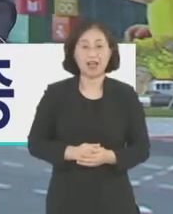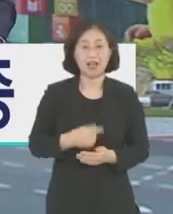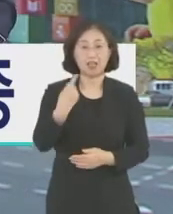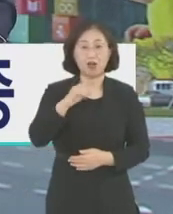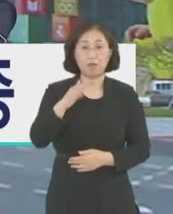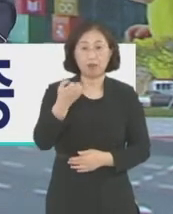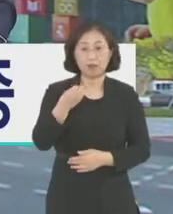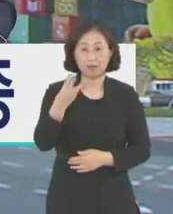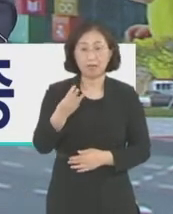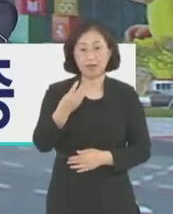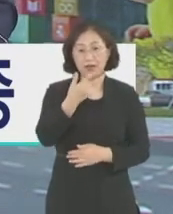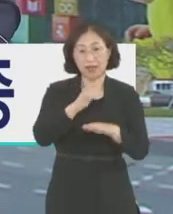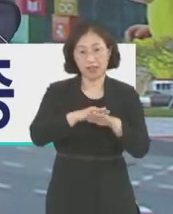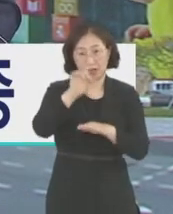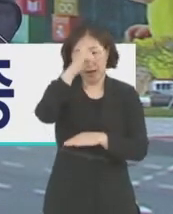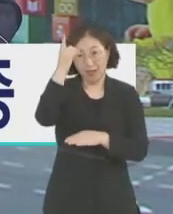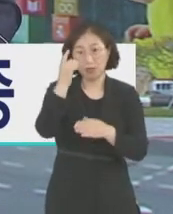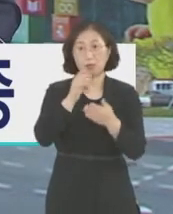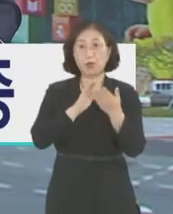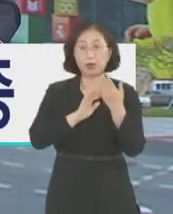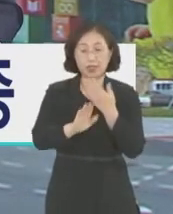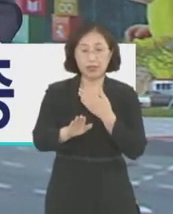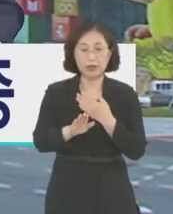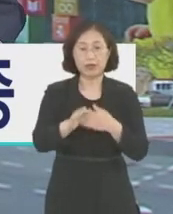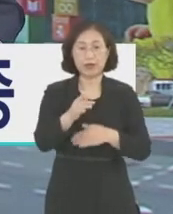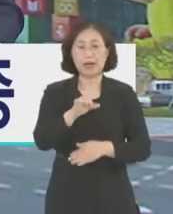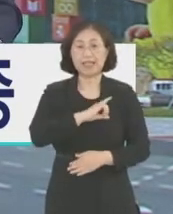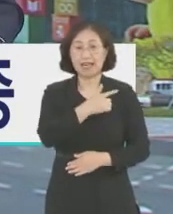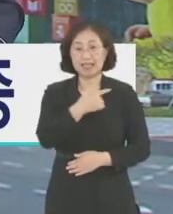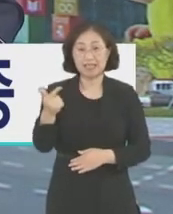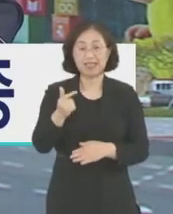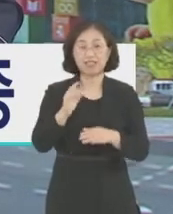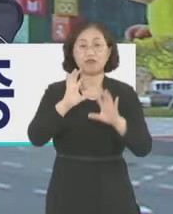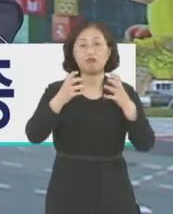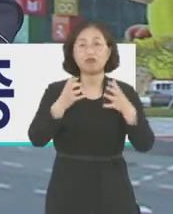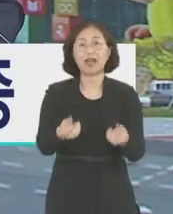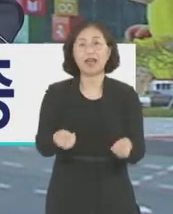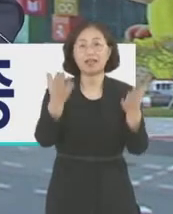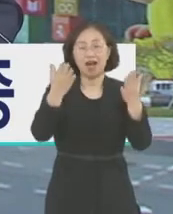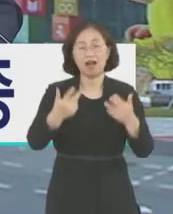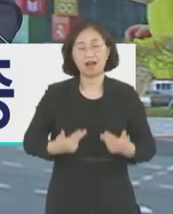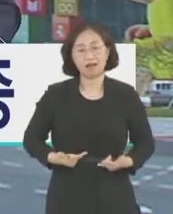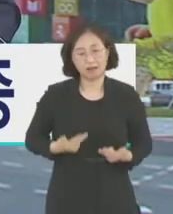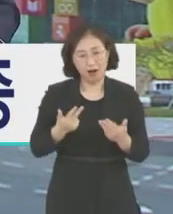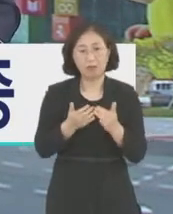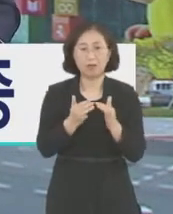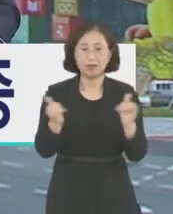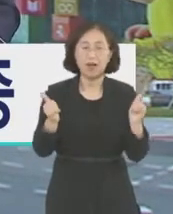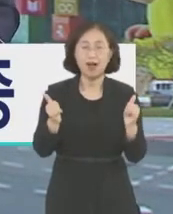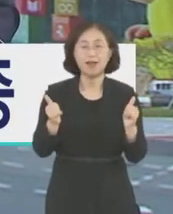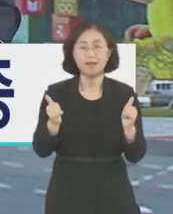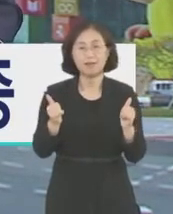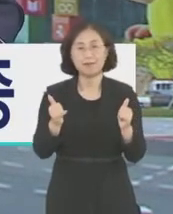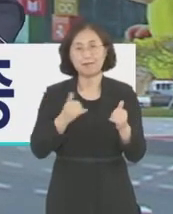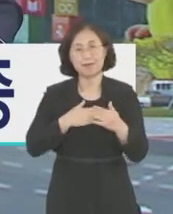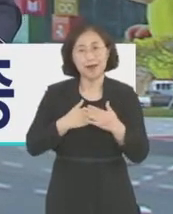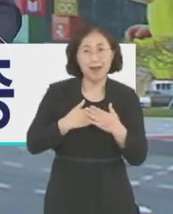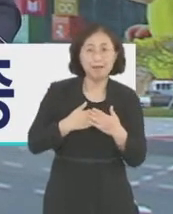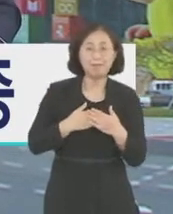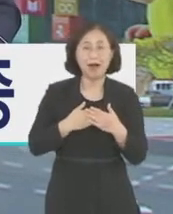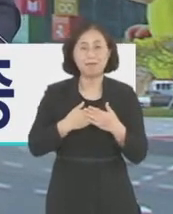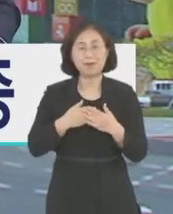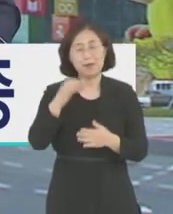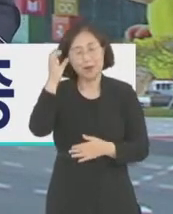93년 대전 엑스포 이후 최대 규모의 이번 국제 행사인만큼 자원봉사자들도 남다른 각오로 총회 개막을 기다리고 있습니다